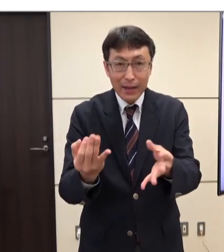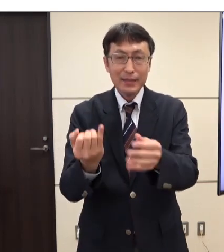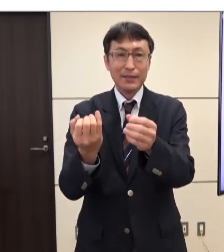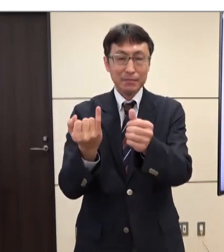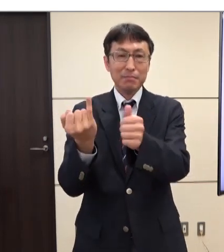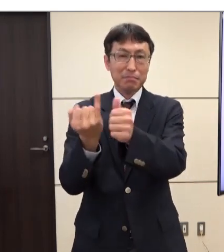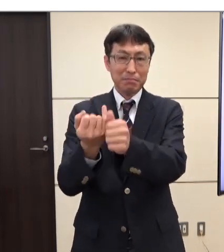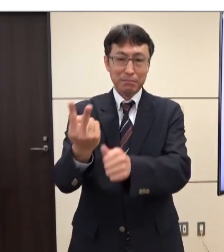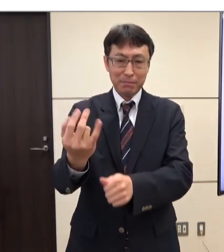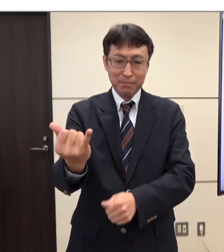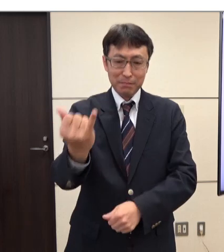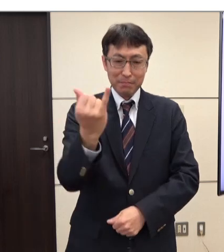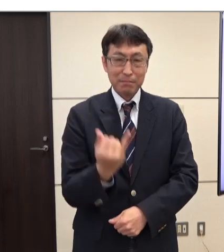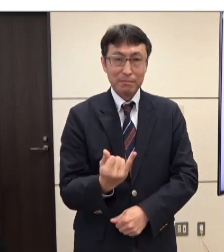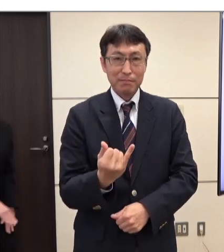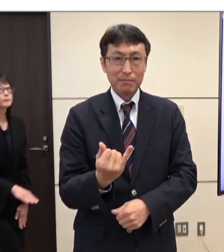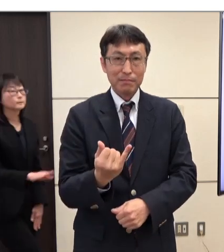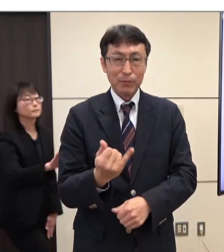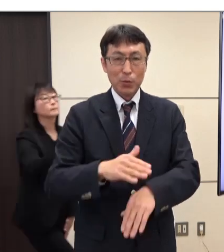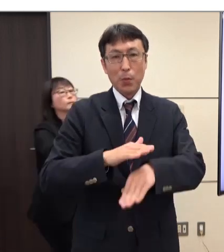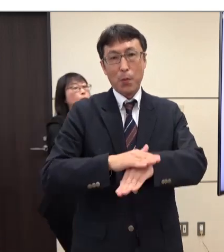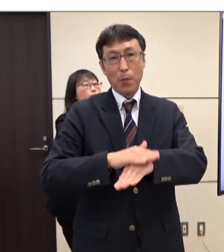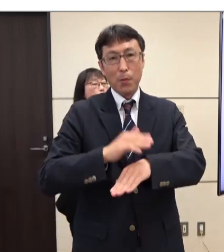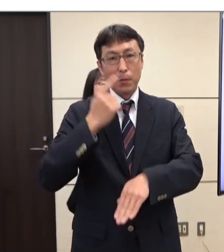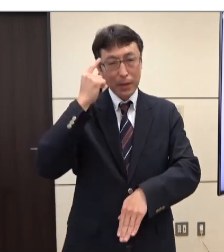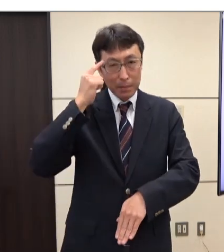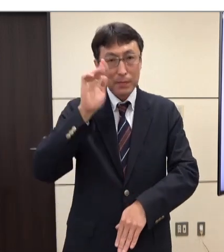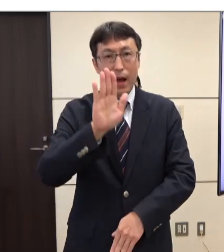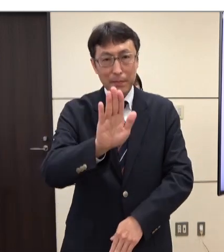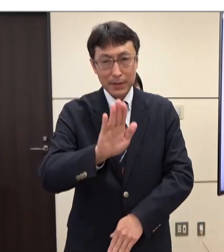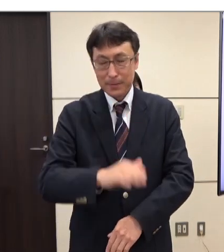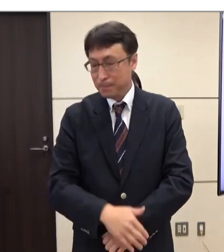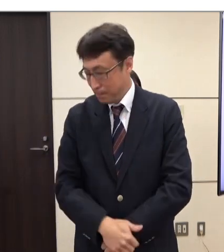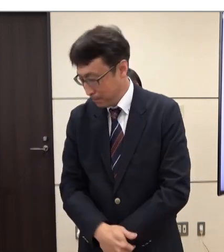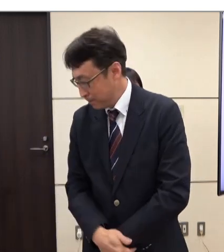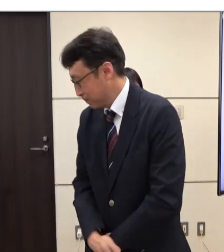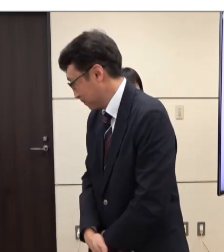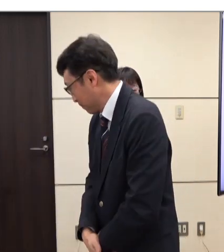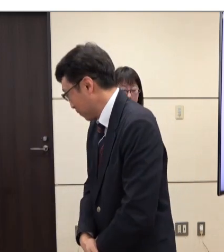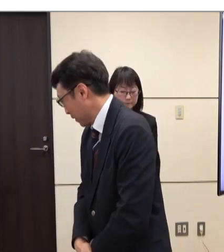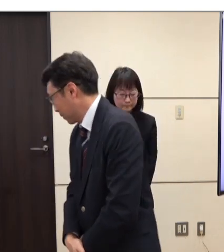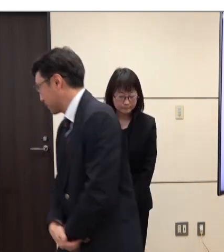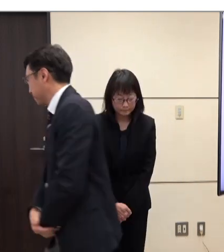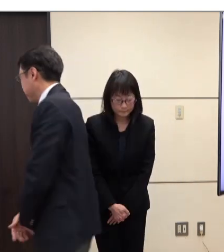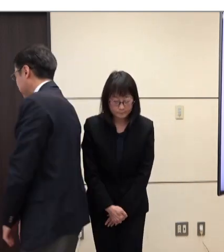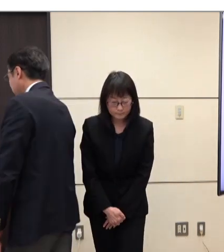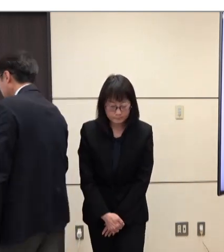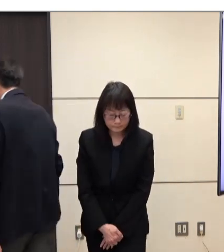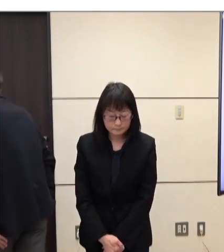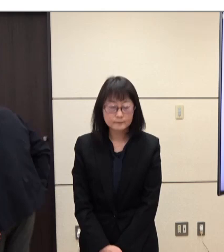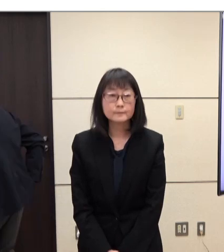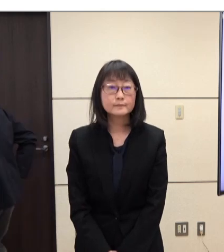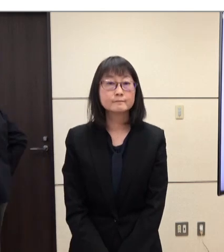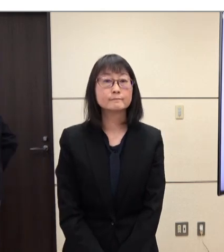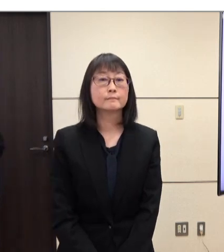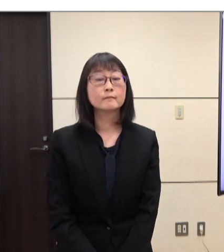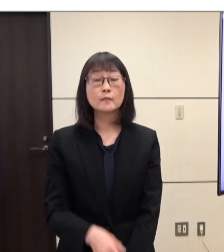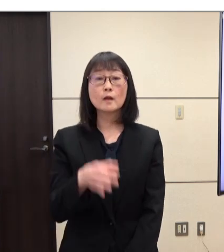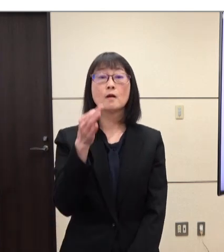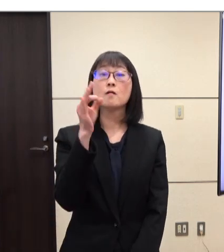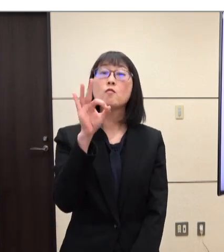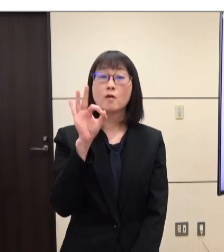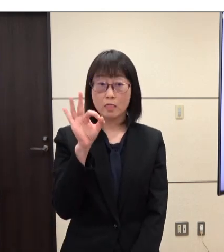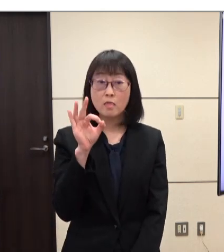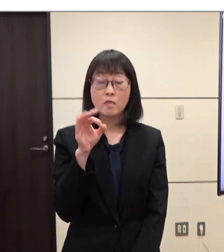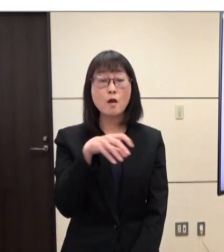きたいというふうに思います。で、家賃に関しては団地ごとに異